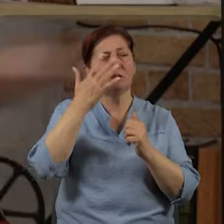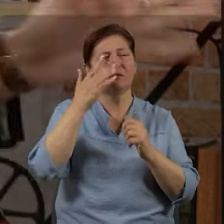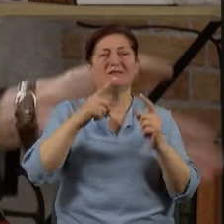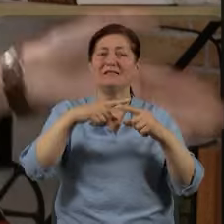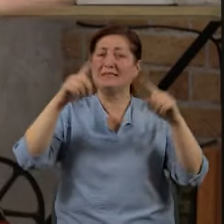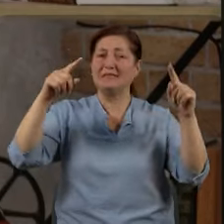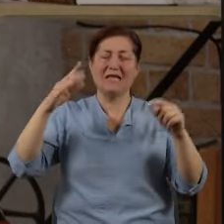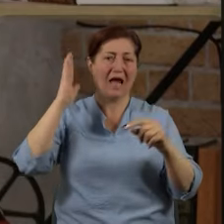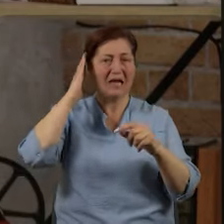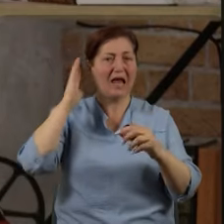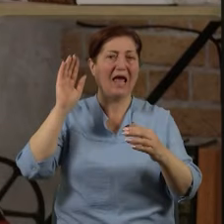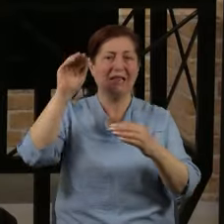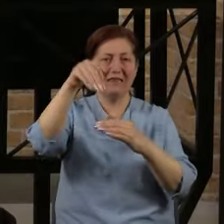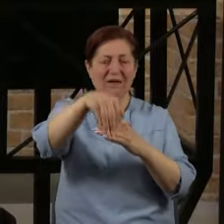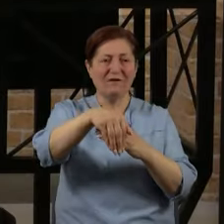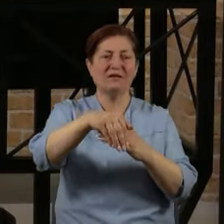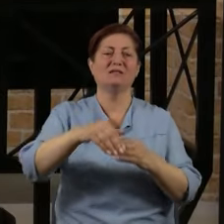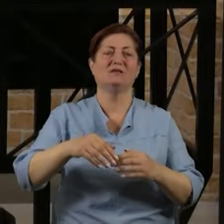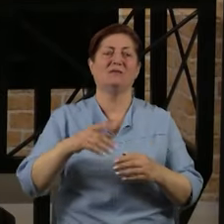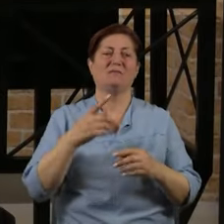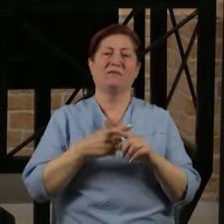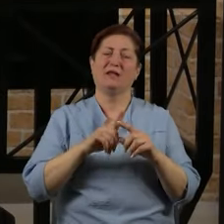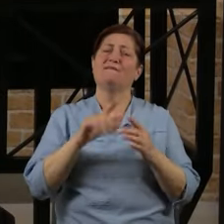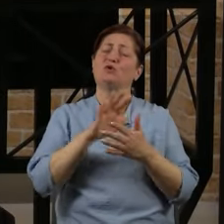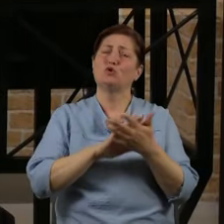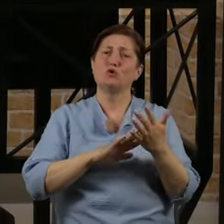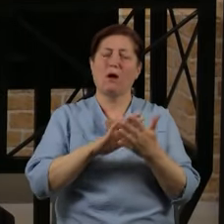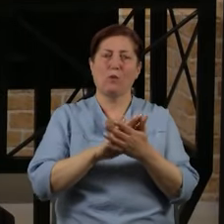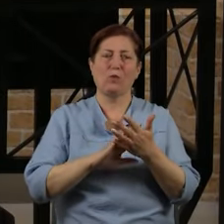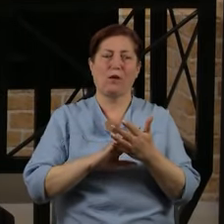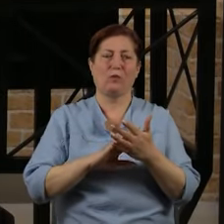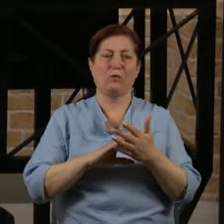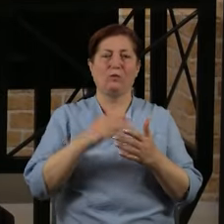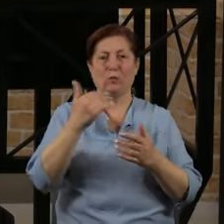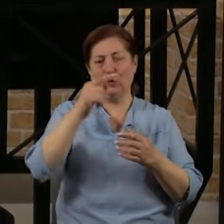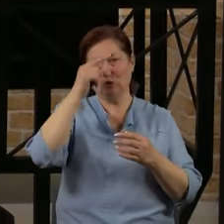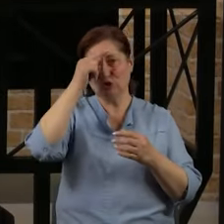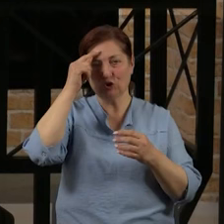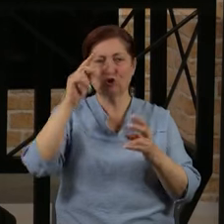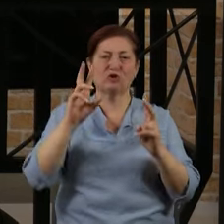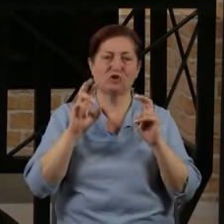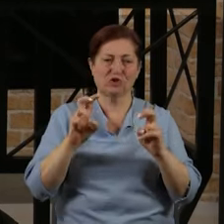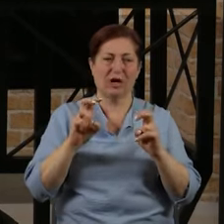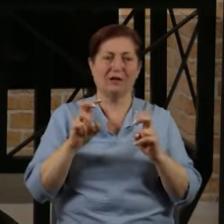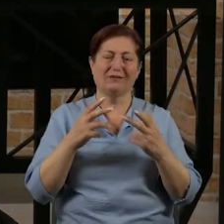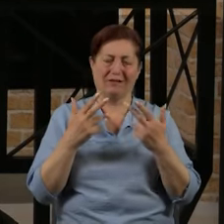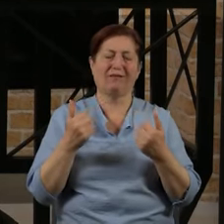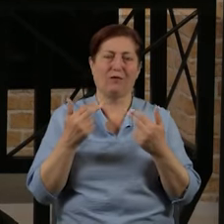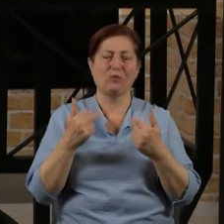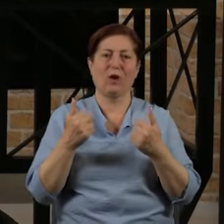կանգնում են, բայց այո, բայց մայրը շարունակում է գնալ, եւ ըստ ամենայնի ճակատագրական ներդրումն է Ստերյանի վրա,